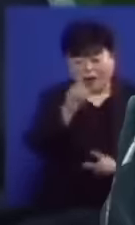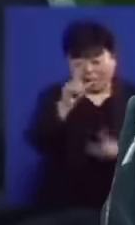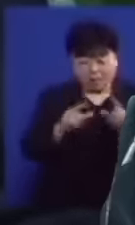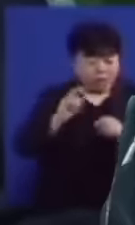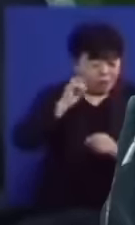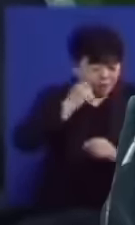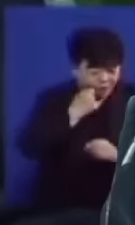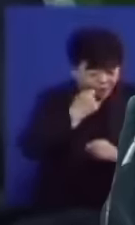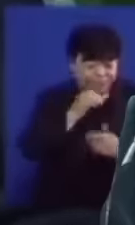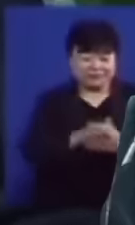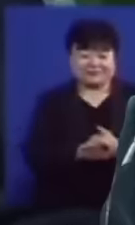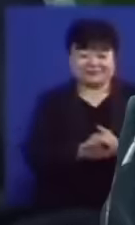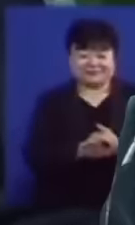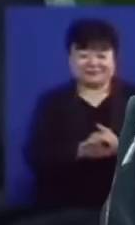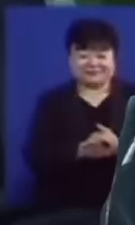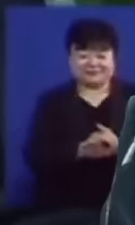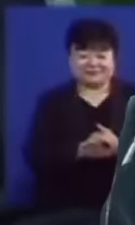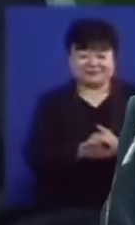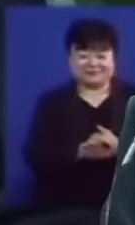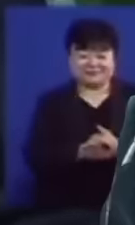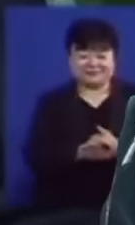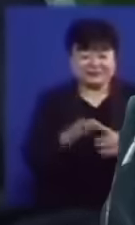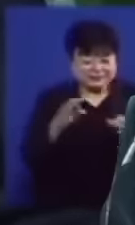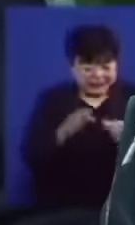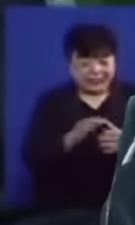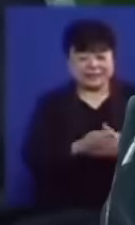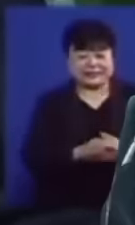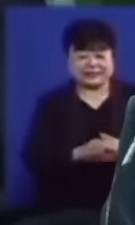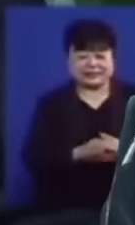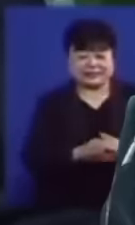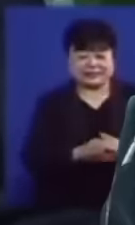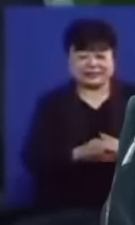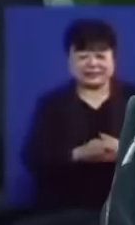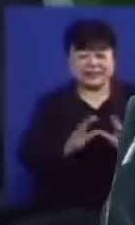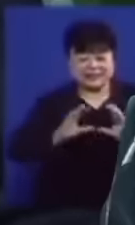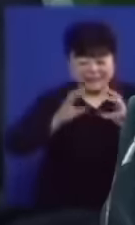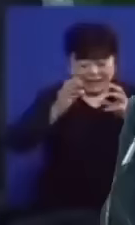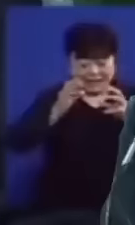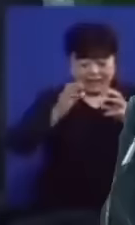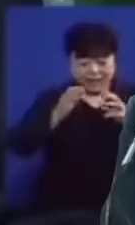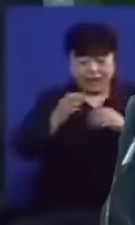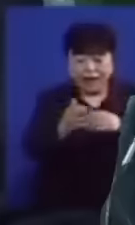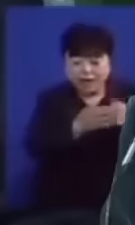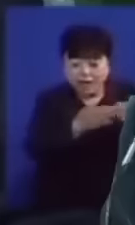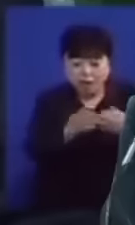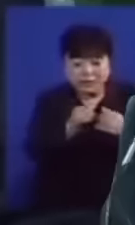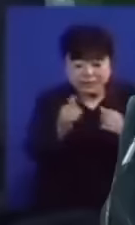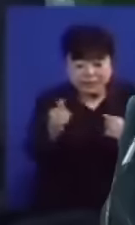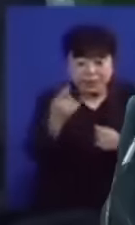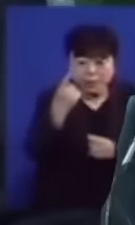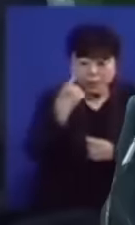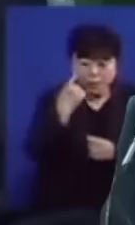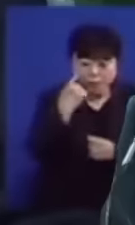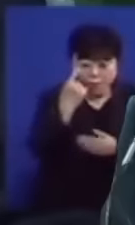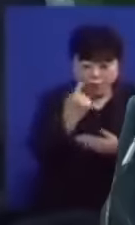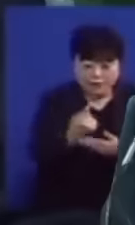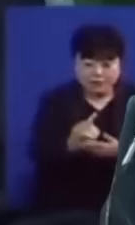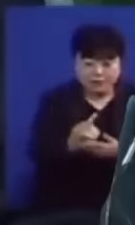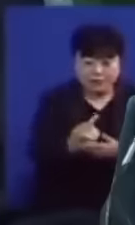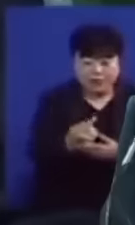수가 없습니다. 잠시 천국을 체험한 사람도 천국에